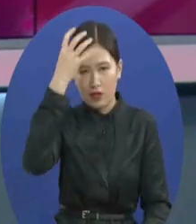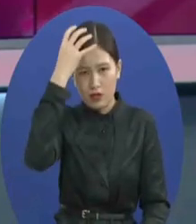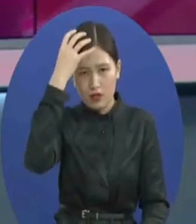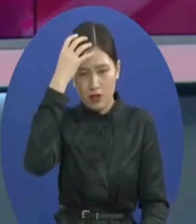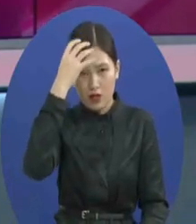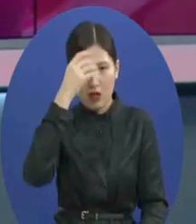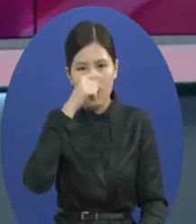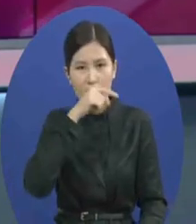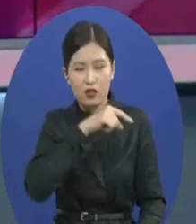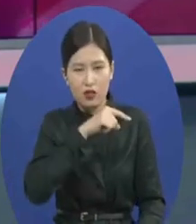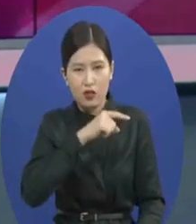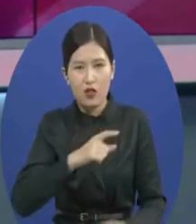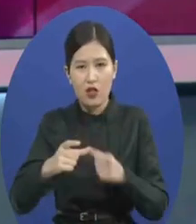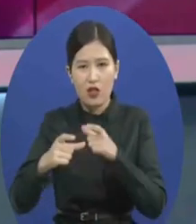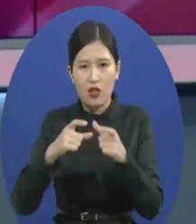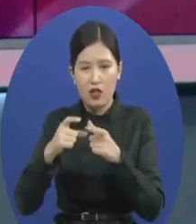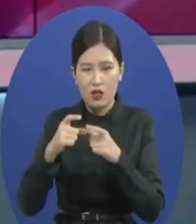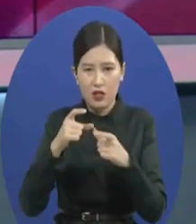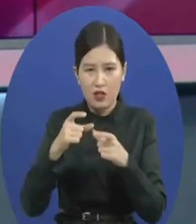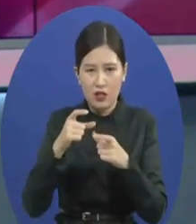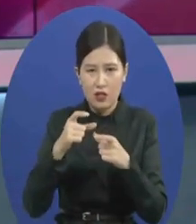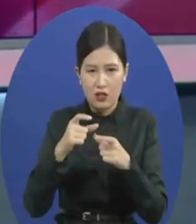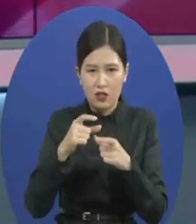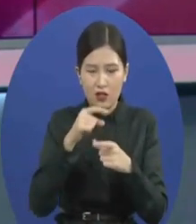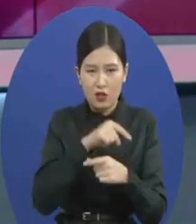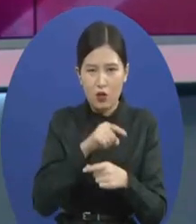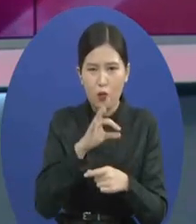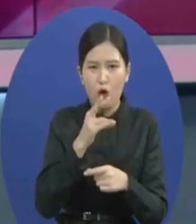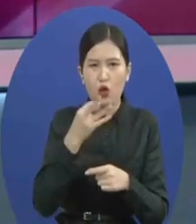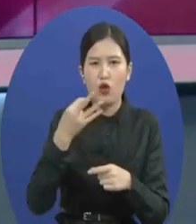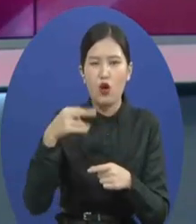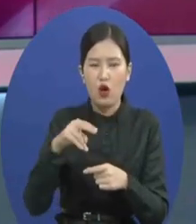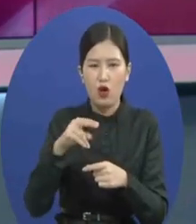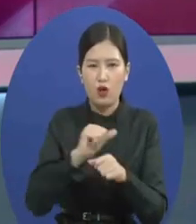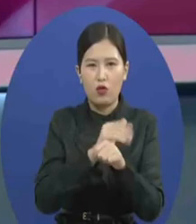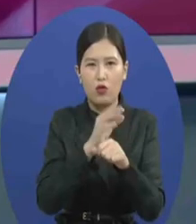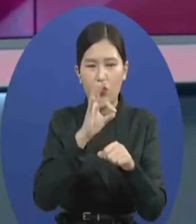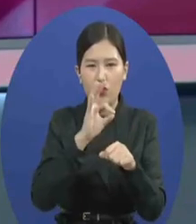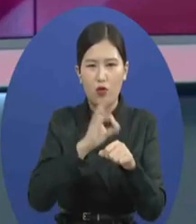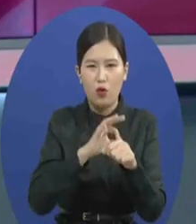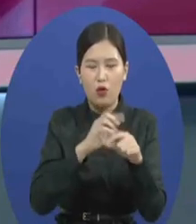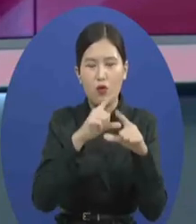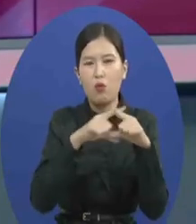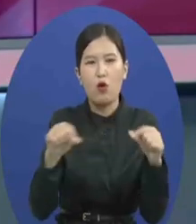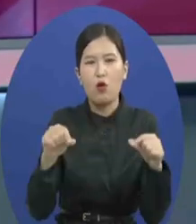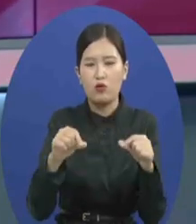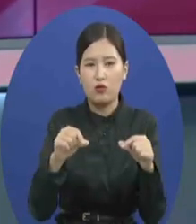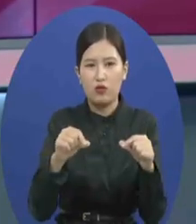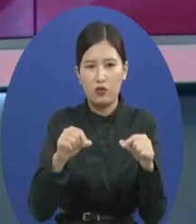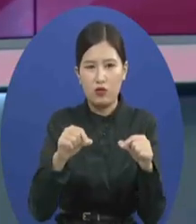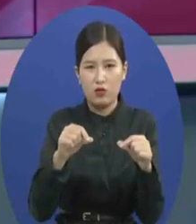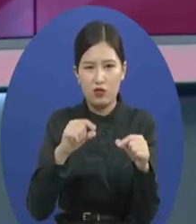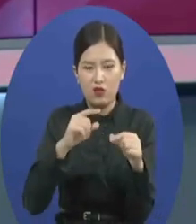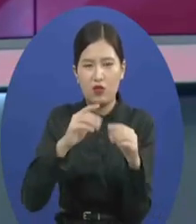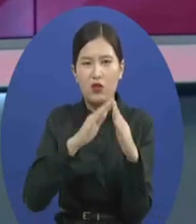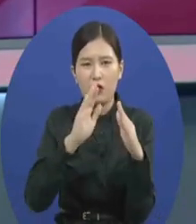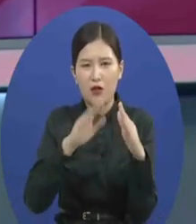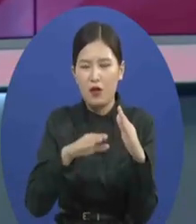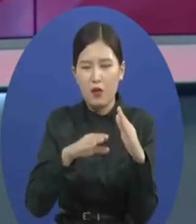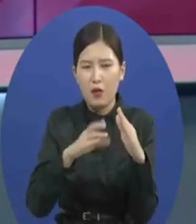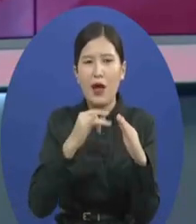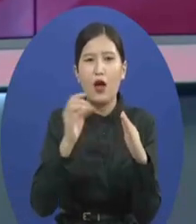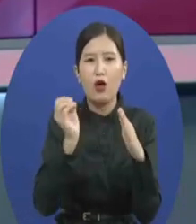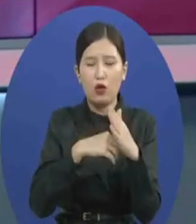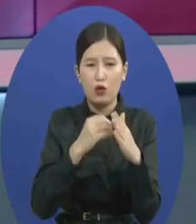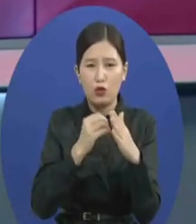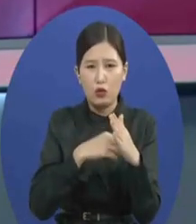хоёртоо одоо шахагдаад хөл хорийг цуцлаа. Уул нь 12 сарыг дуустал барих байсан юм гээд тийм зүйлийг ярьж байгаа. Та үүн